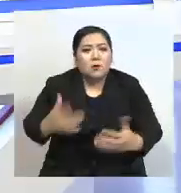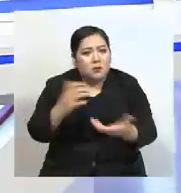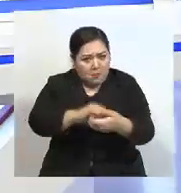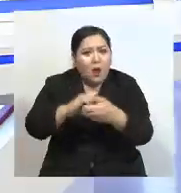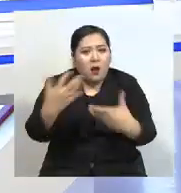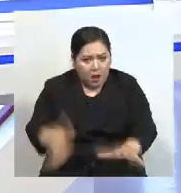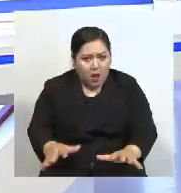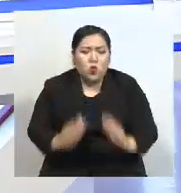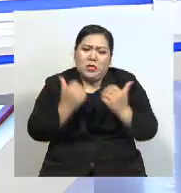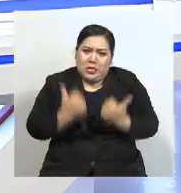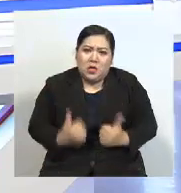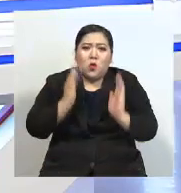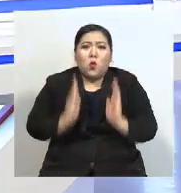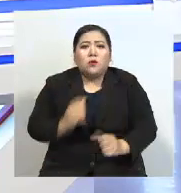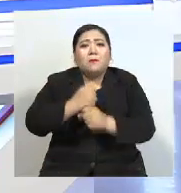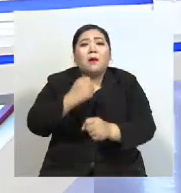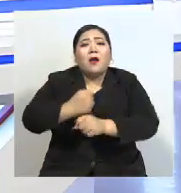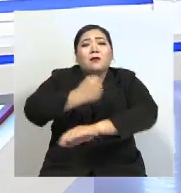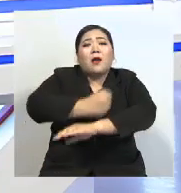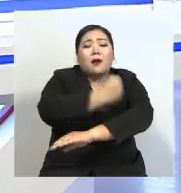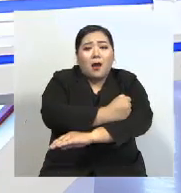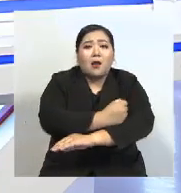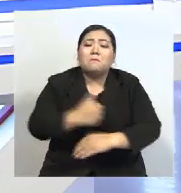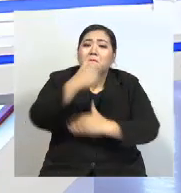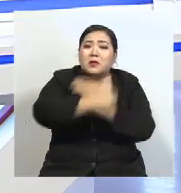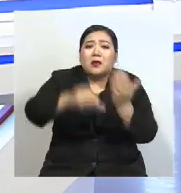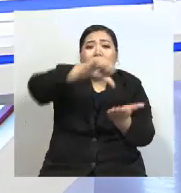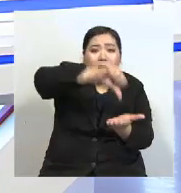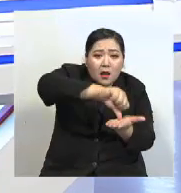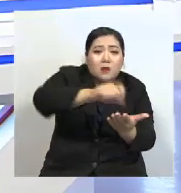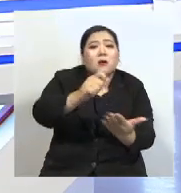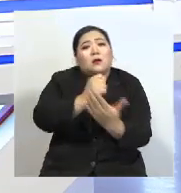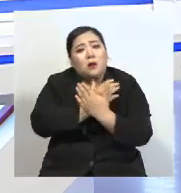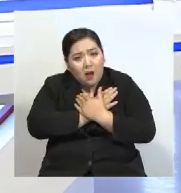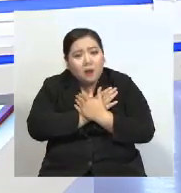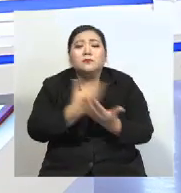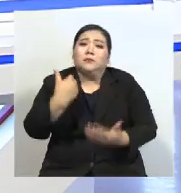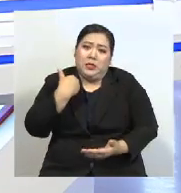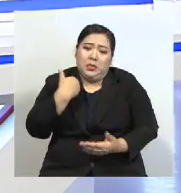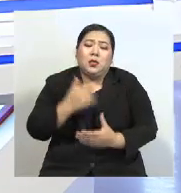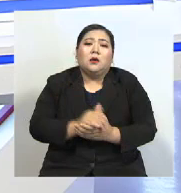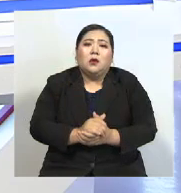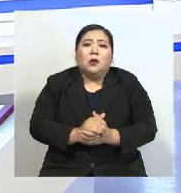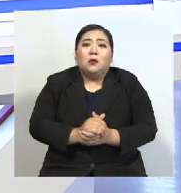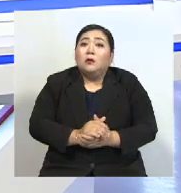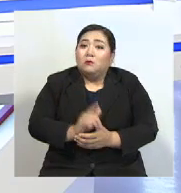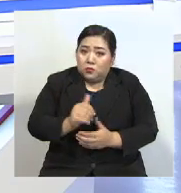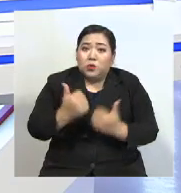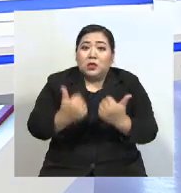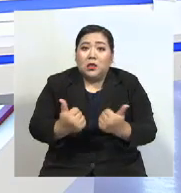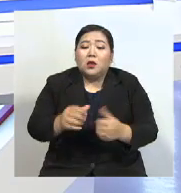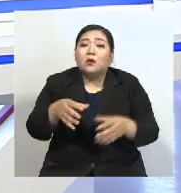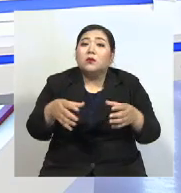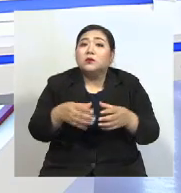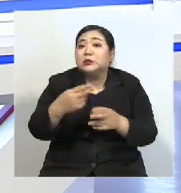แลแรงงานไทยที่ทำงานอยู่ในทั้งภูมิภาคตะวันออกกลางไม่ว่าจะเป็นอิรักอิหร่านนะคะวันนี้ก็มีคำยืนยันออกมาอีกครั้งนึงจากทางหม่อมราชวงศ์